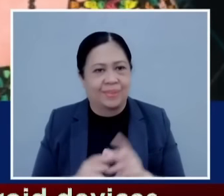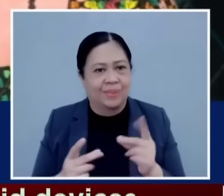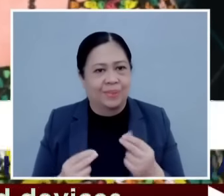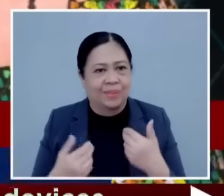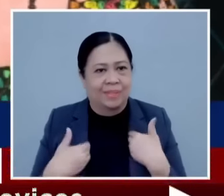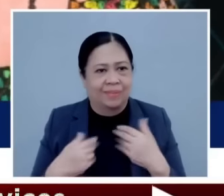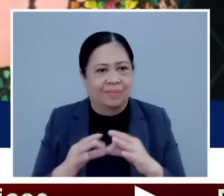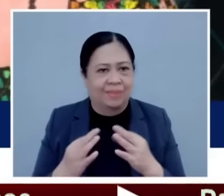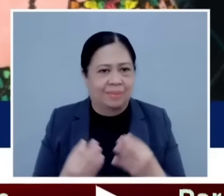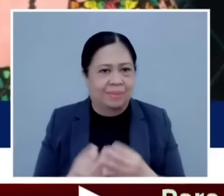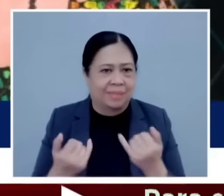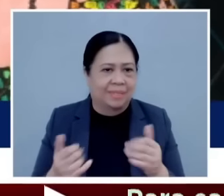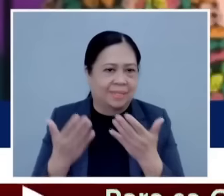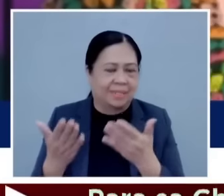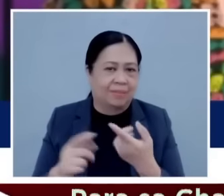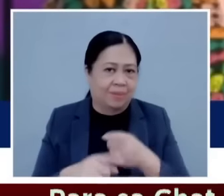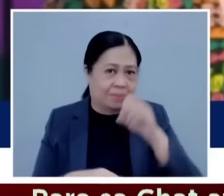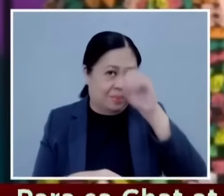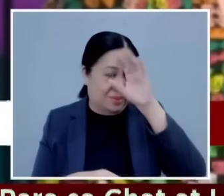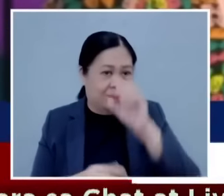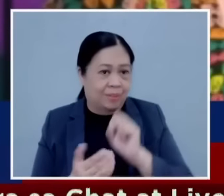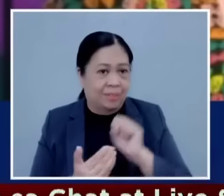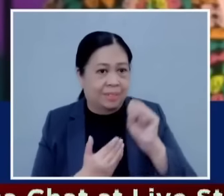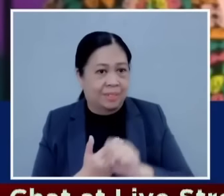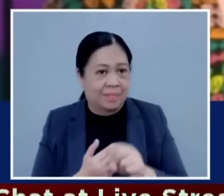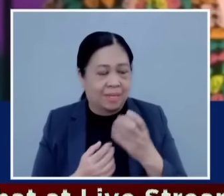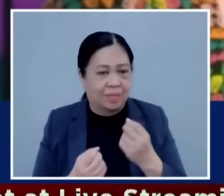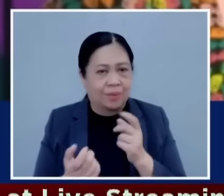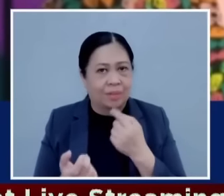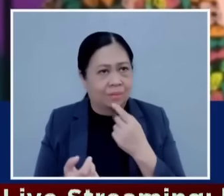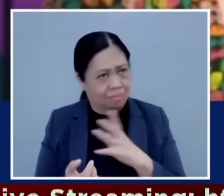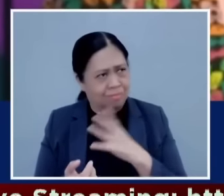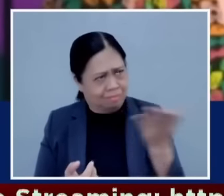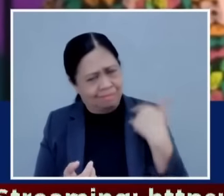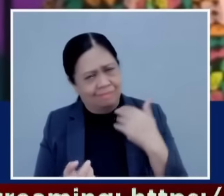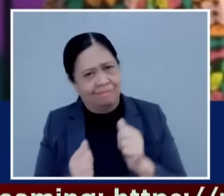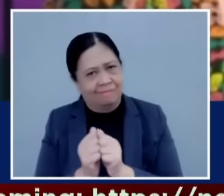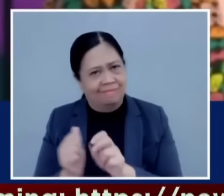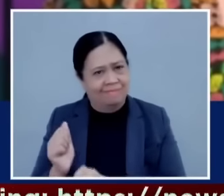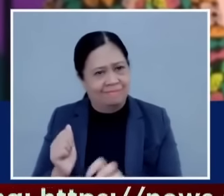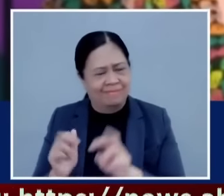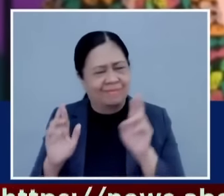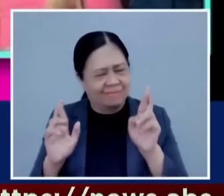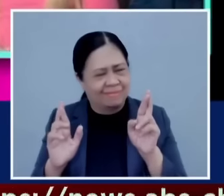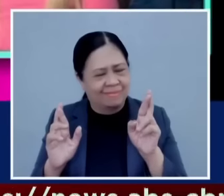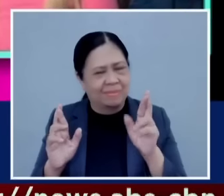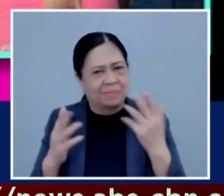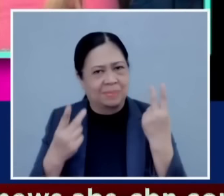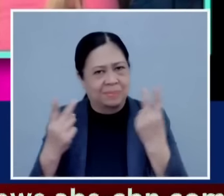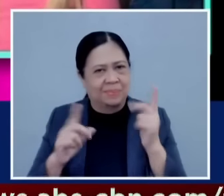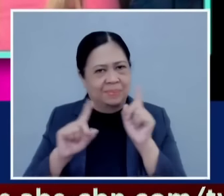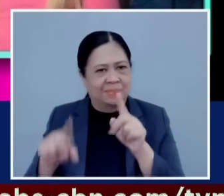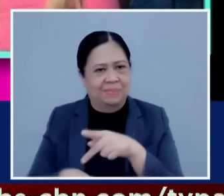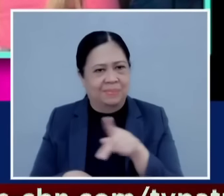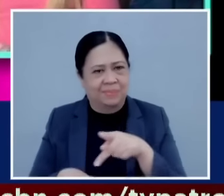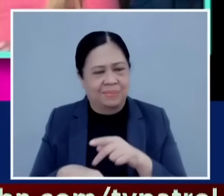that is still there from my grandfather's side. I'm looking forward to going, and she said she'll take me around. So fingers crossed, it can be very soon. She tried to take